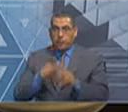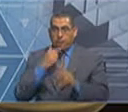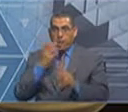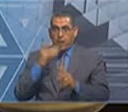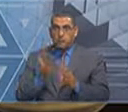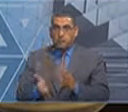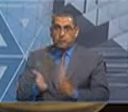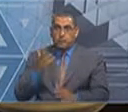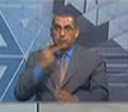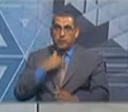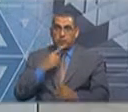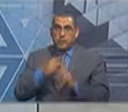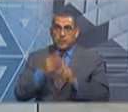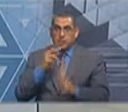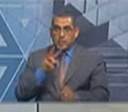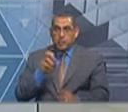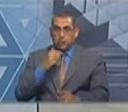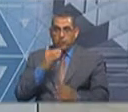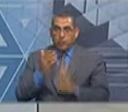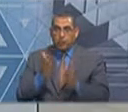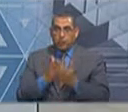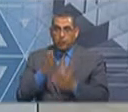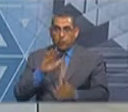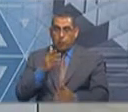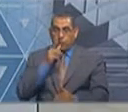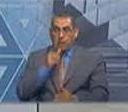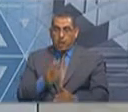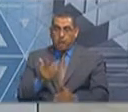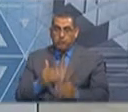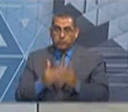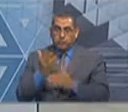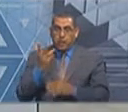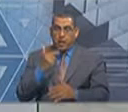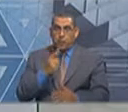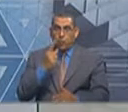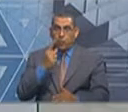ارتفع مؤشر إيجاك 70 للأسهم الصغيرة والمتوسطة بنسبة